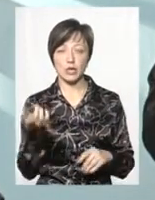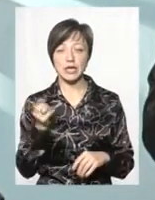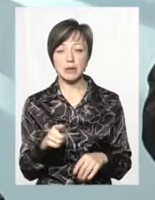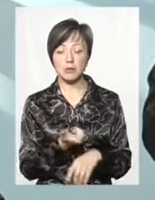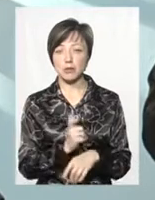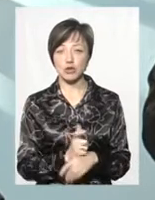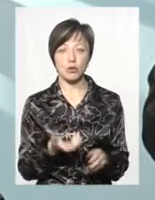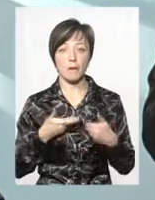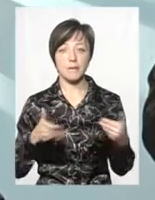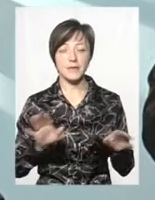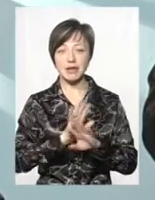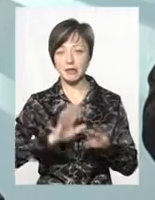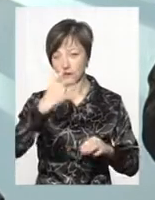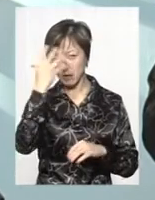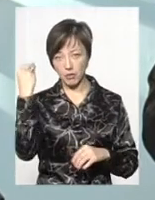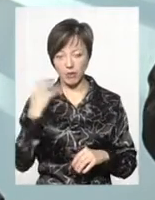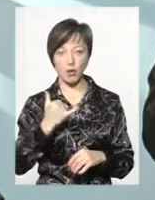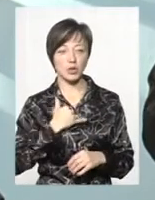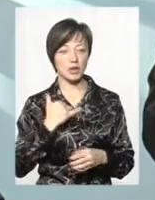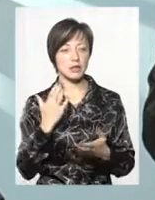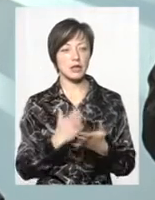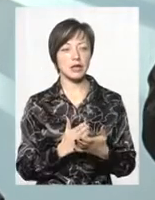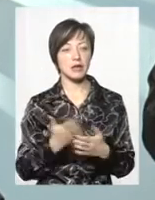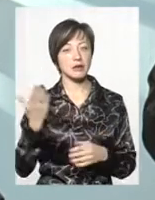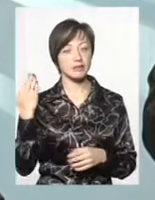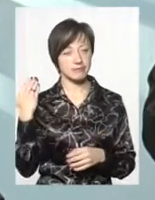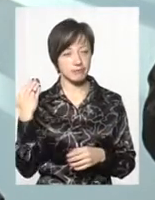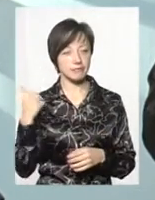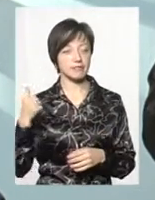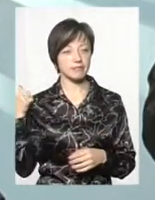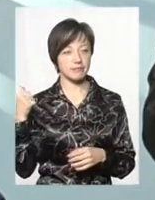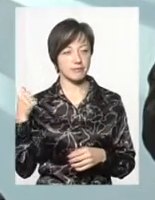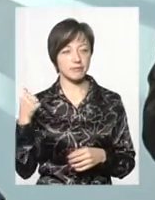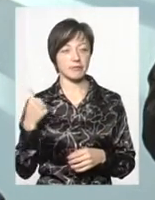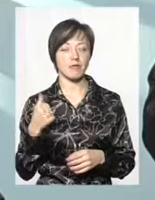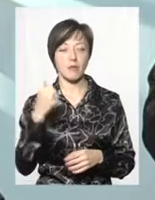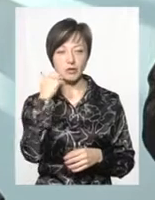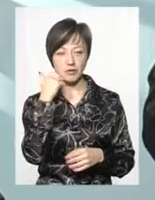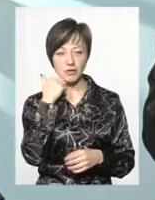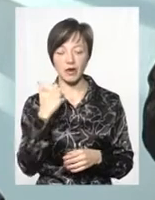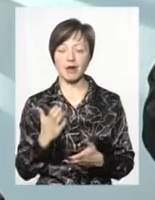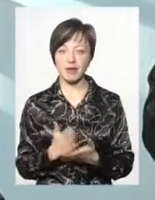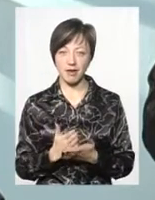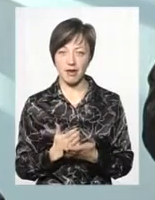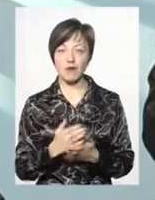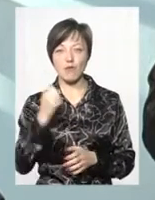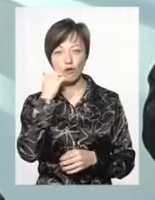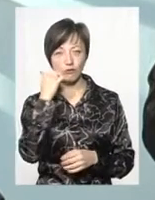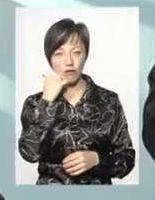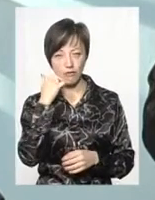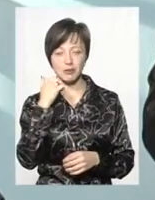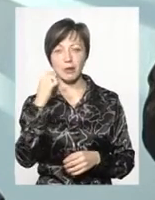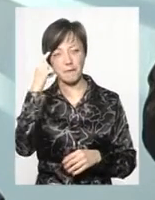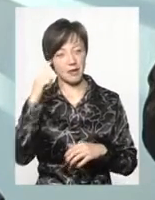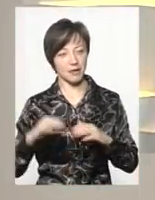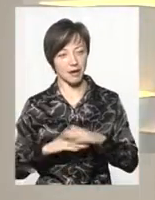ми не забуваємо, що в нас ще є за спиною Москва. Є московський патріархат, і він